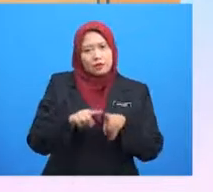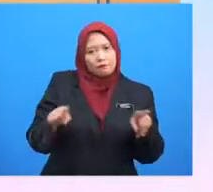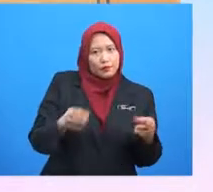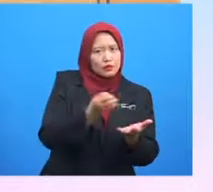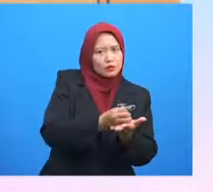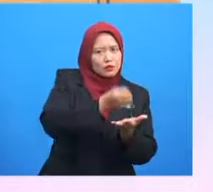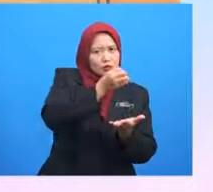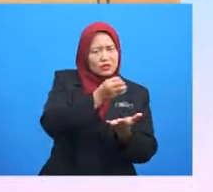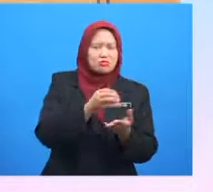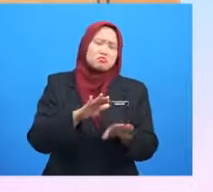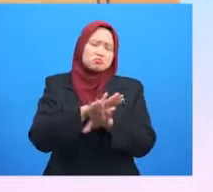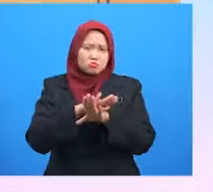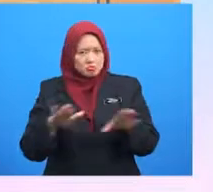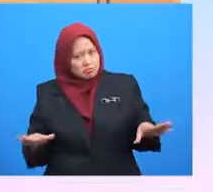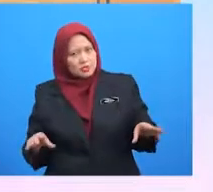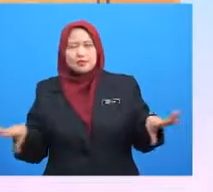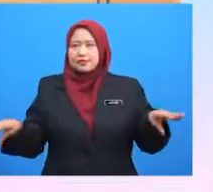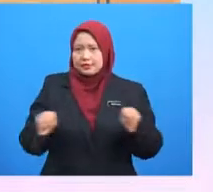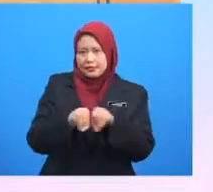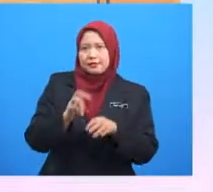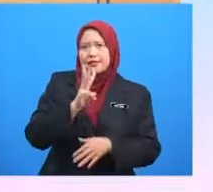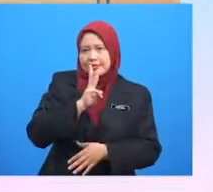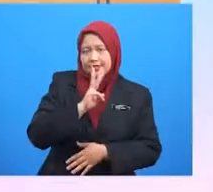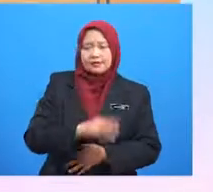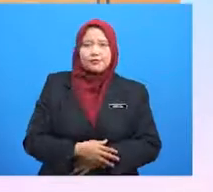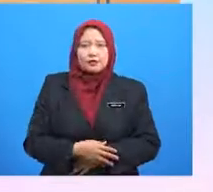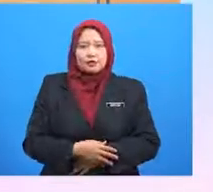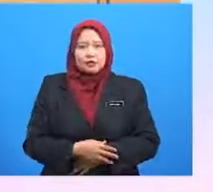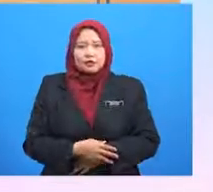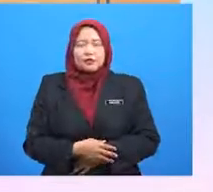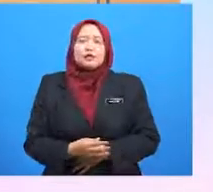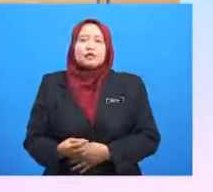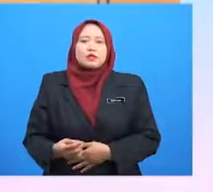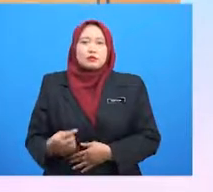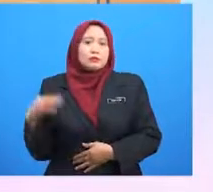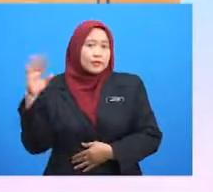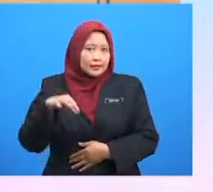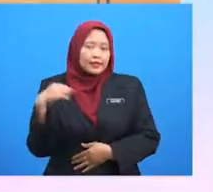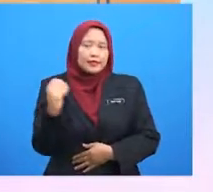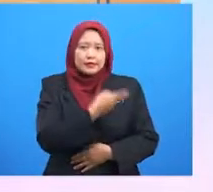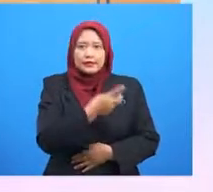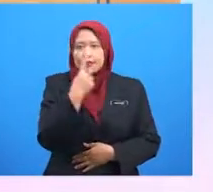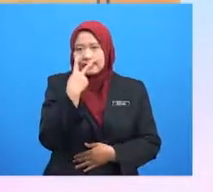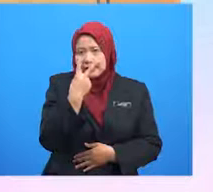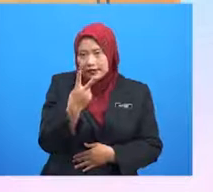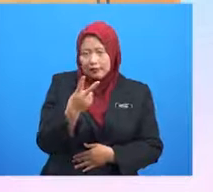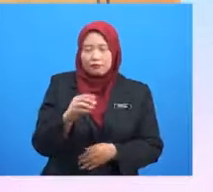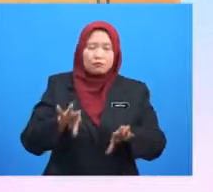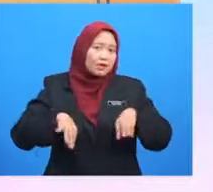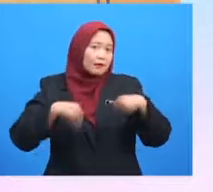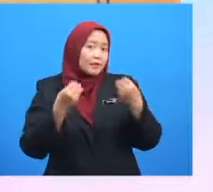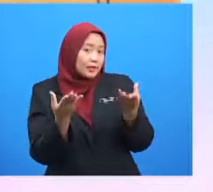objek yang tidak boleh menyerap air. Kali ini, mari kita lihat bagaimana Arash